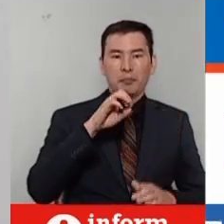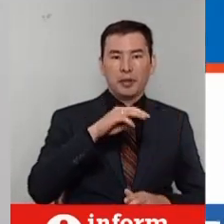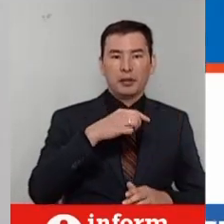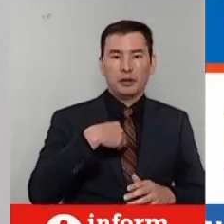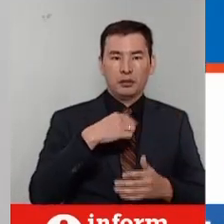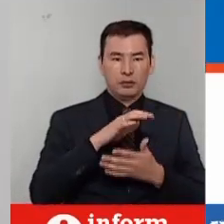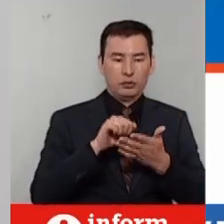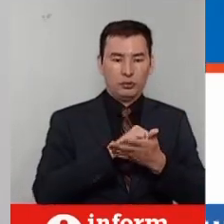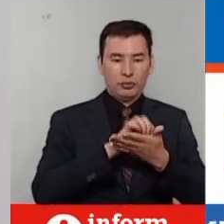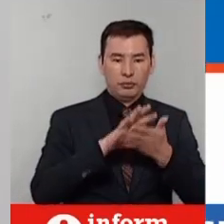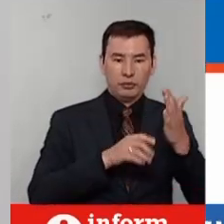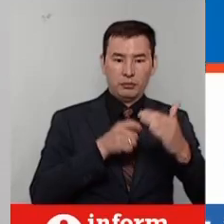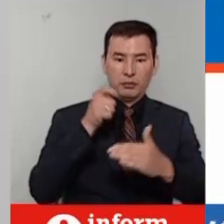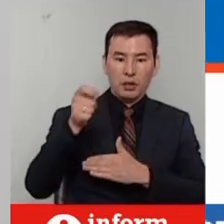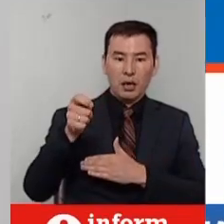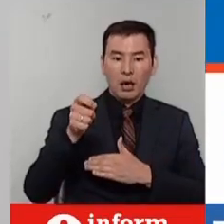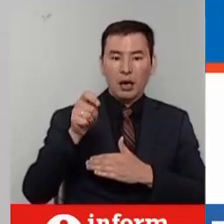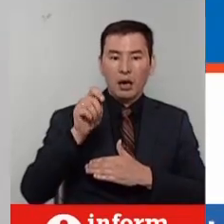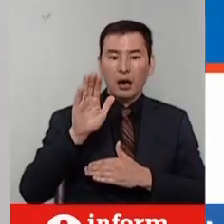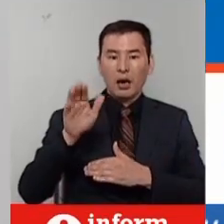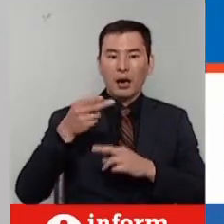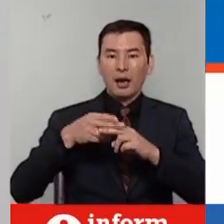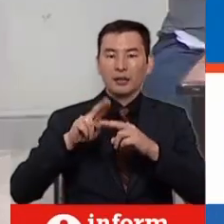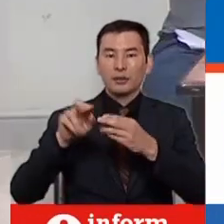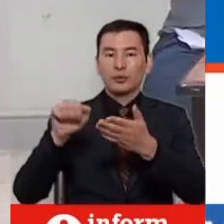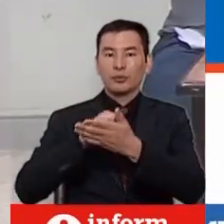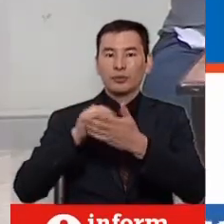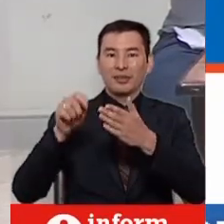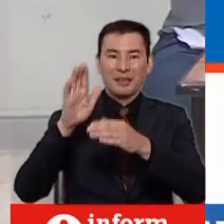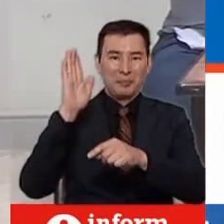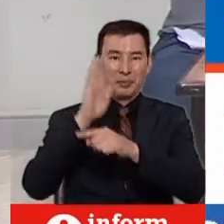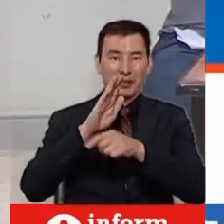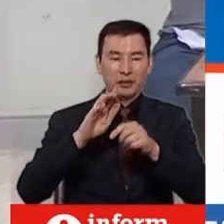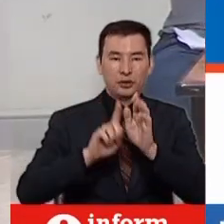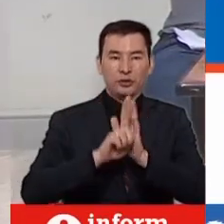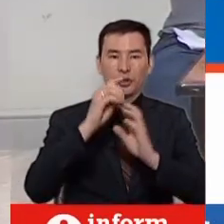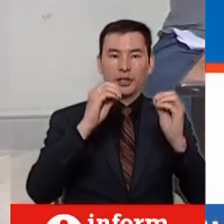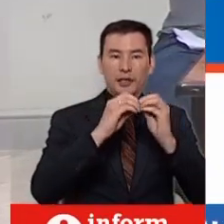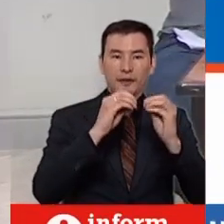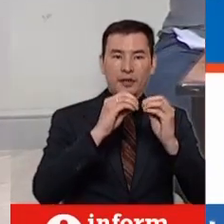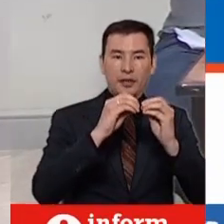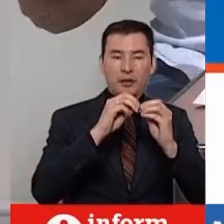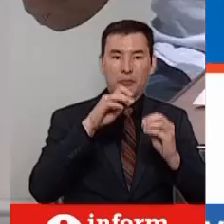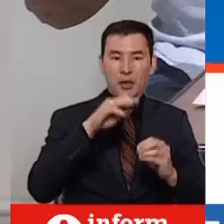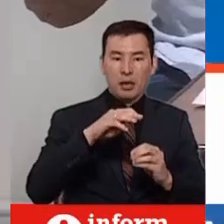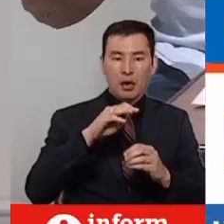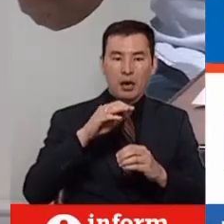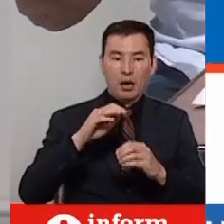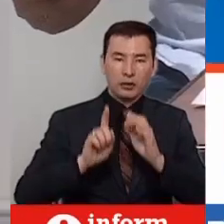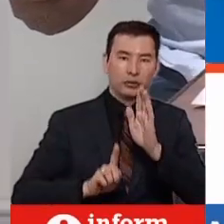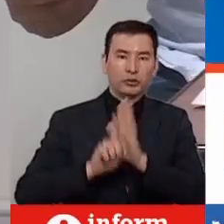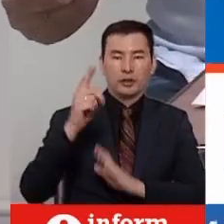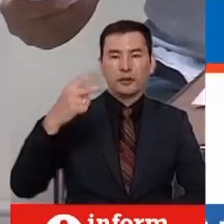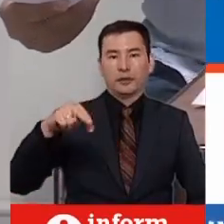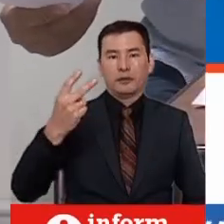құжаттарымызды. Ол бұйрық 10-шы наурыз шыққан, бірақ күшіне 22-шы наурыз енген. Сонымен бірге 3-ші шарттың тармақшасын, яғни 3-5 күннің ішінде